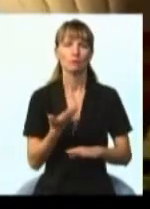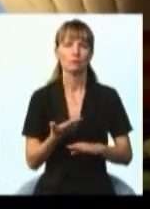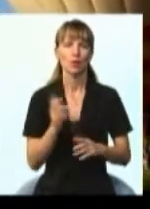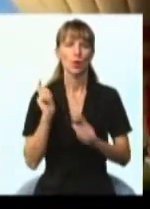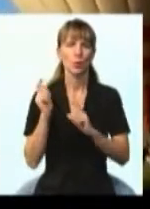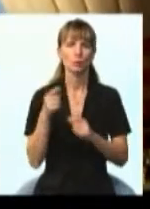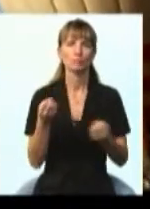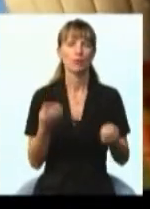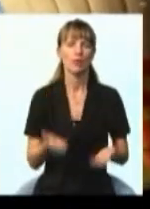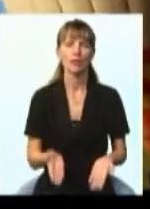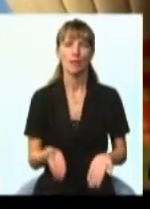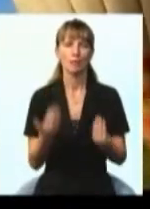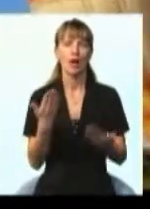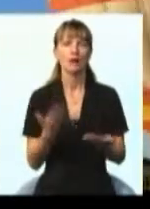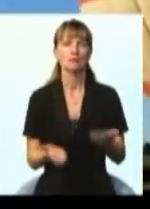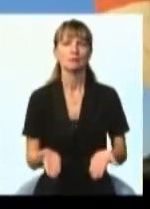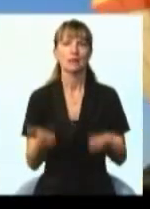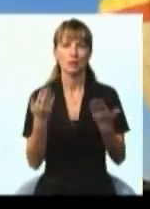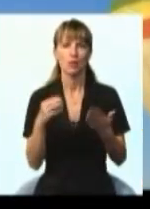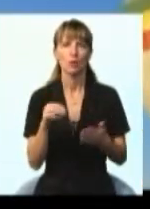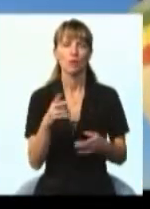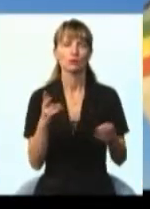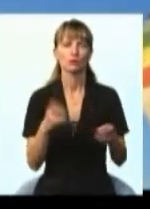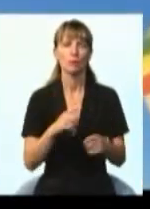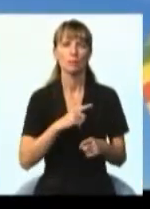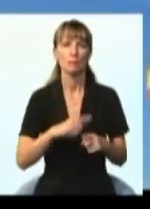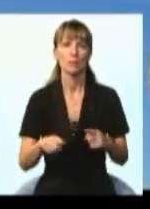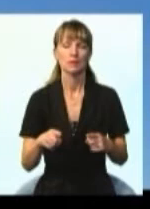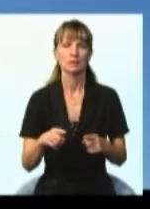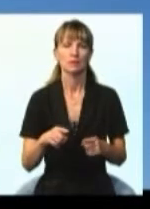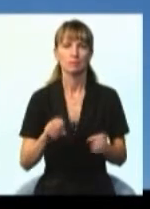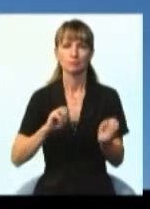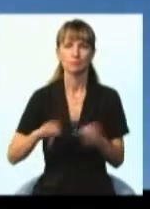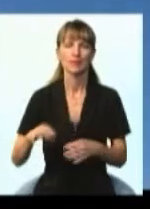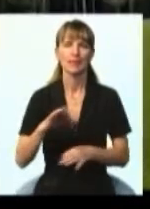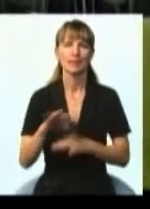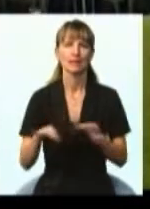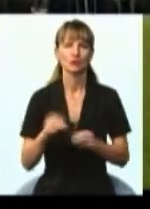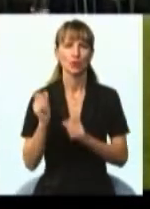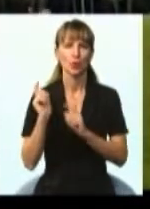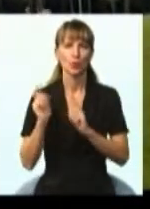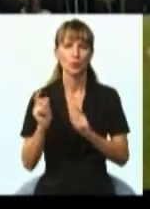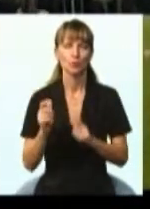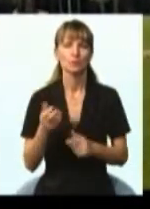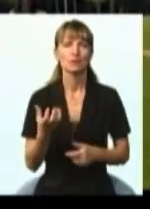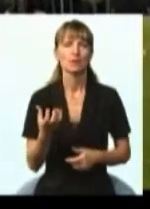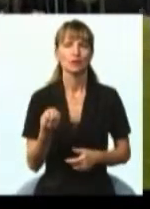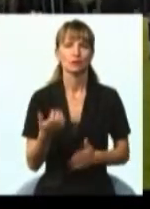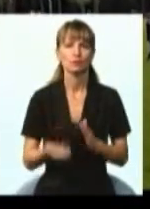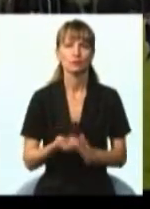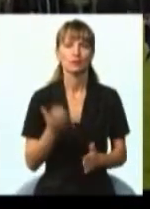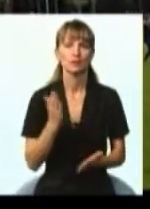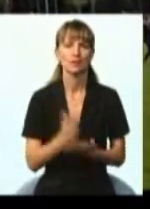не злетите. А якщо й підніметесь, то вам доведеться швидко скидати зайвий баласт. Ще одним недоліком є і те,